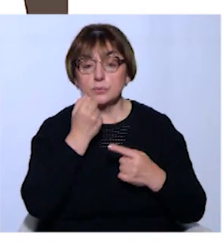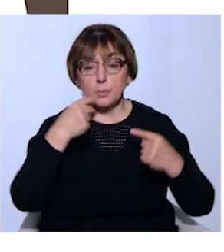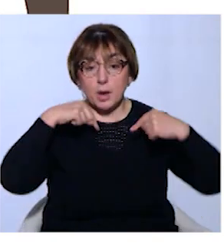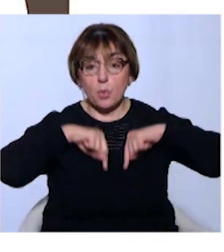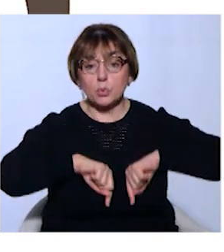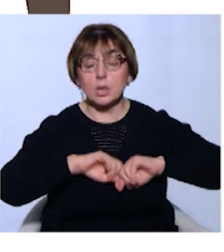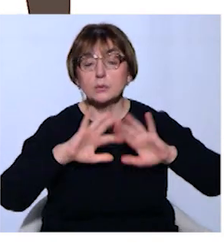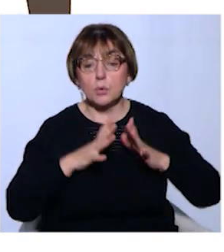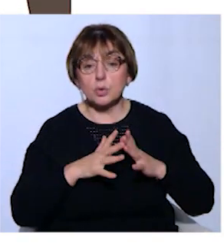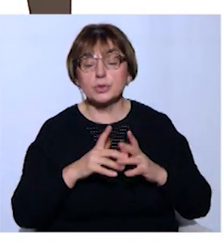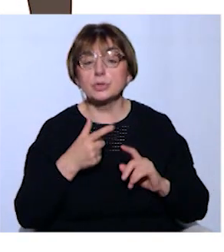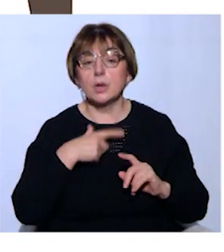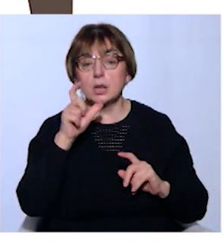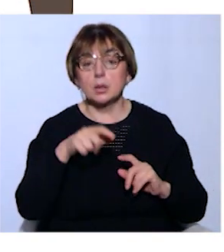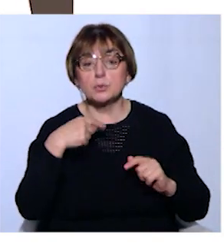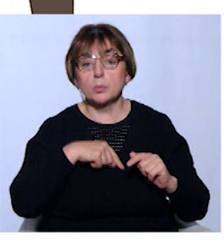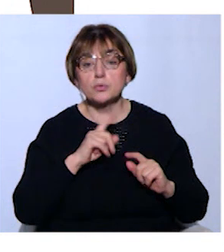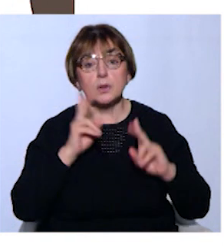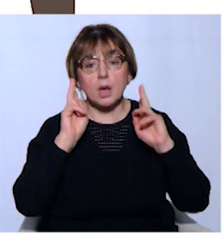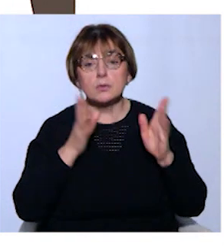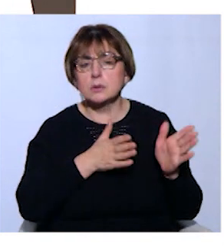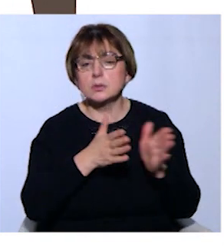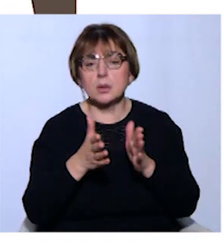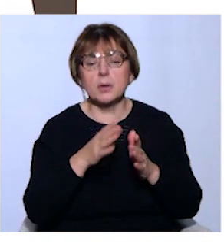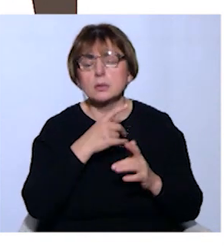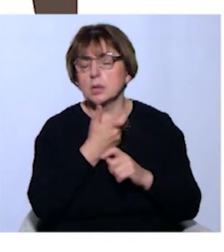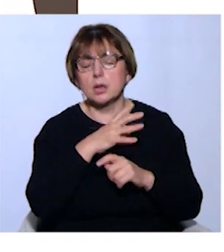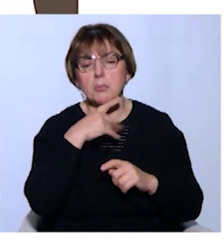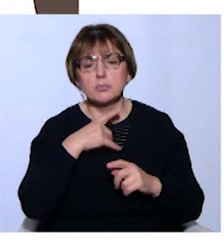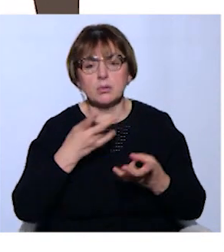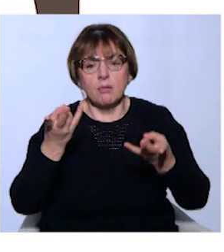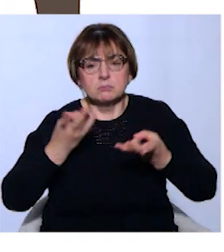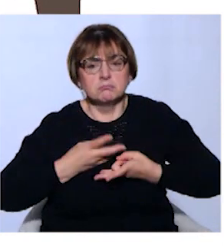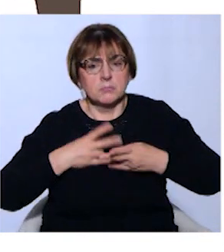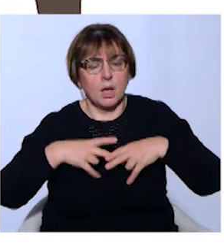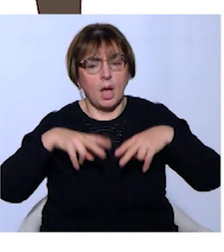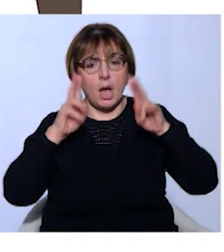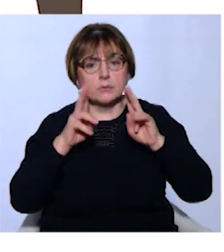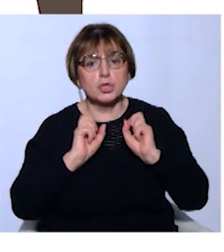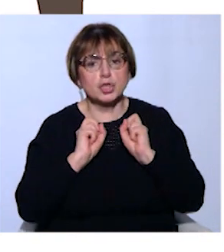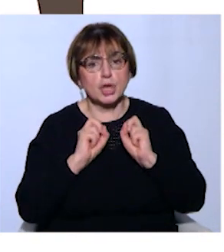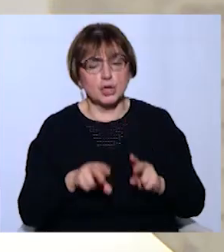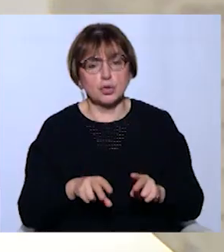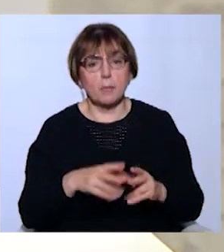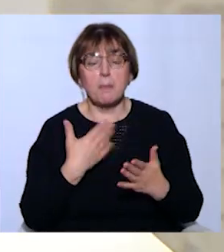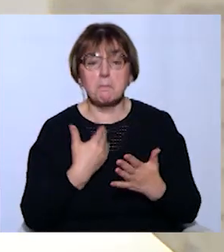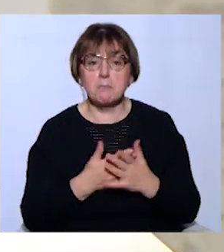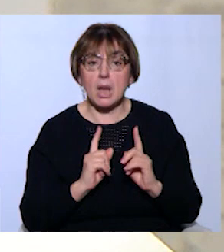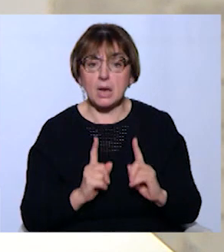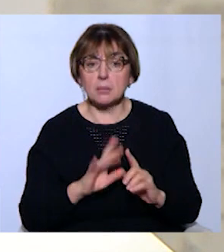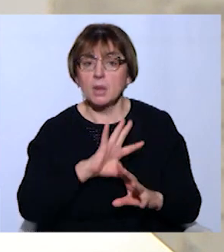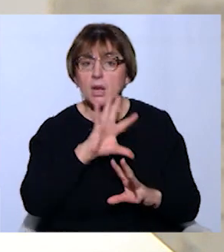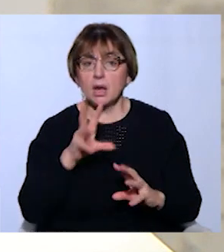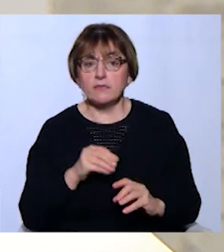გზები არის უამრავი, იმიტომ რომ ჩვენ არ ვიცით ხოლმე საიდან გვემუქრება ეს დაუშვათ ეს აშიშროება. მაგრამ აი